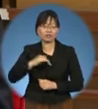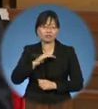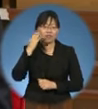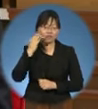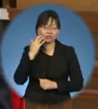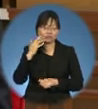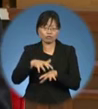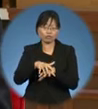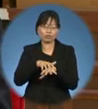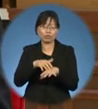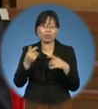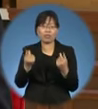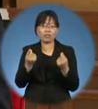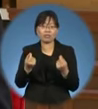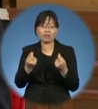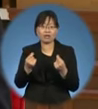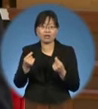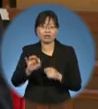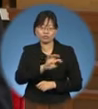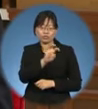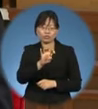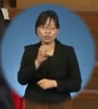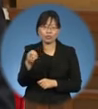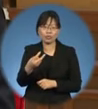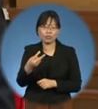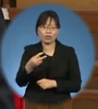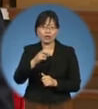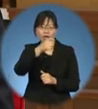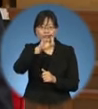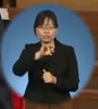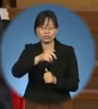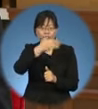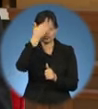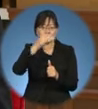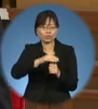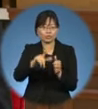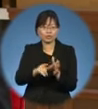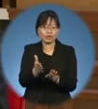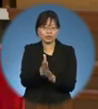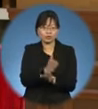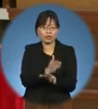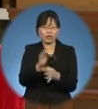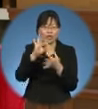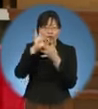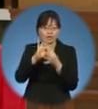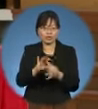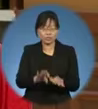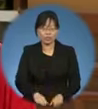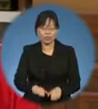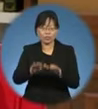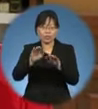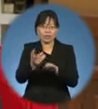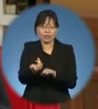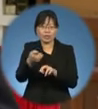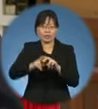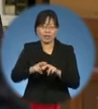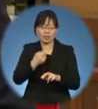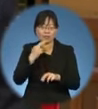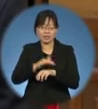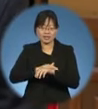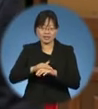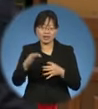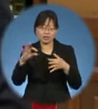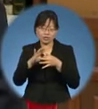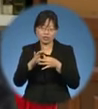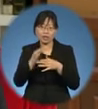우리나라 구조가 그래요. 예. 유럽이라든가 이런 데서는 유소년에서부터 쭉 이렇게 허우죠. 이 공백이 없이 잘